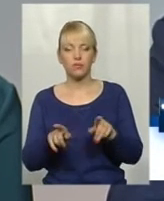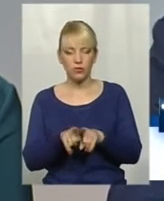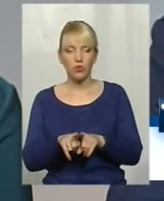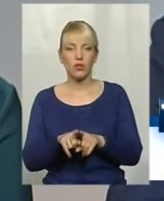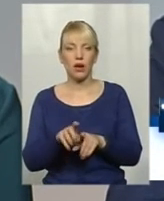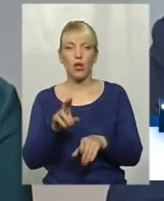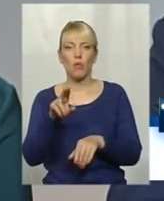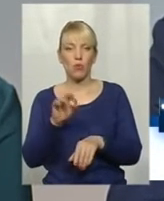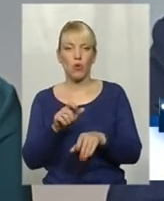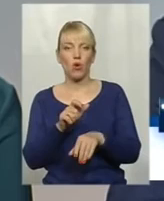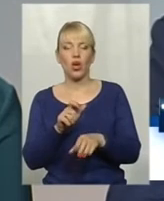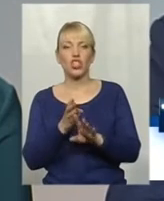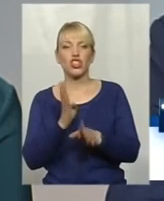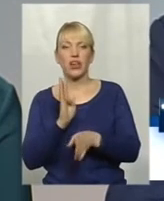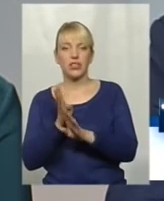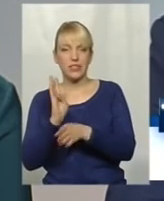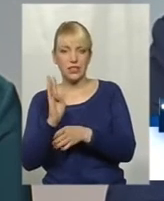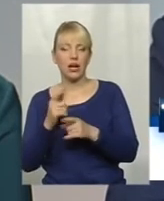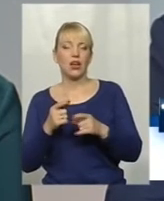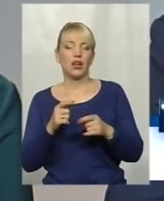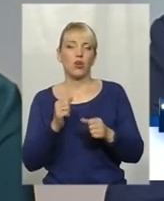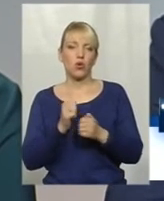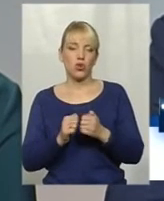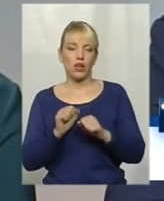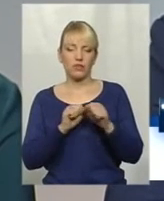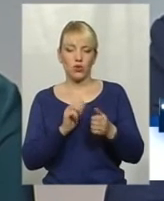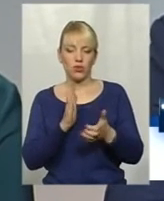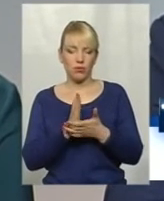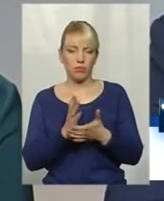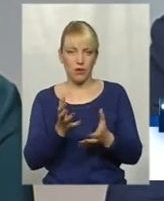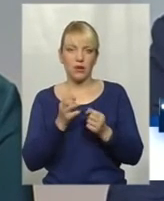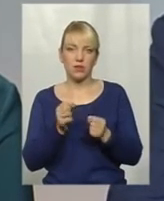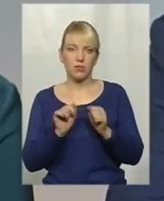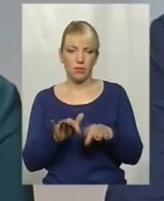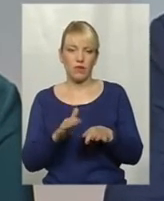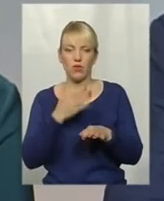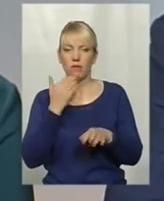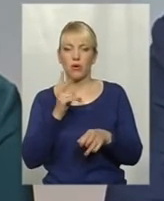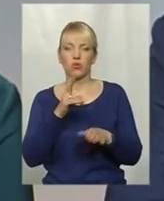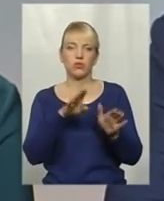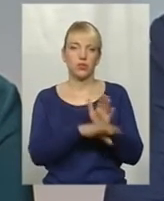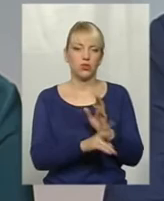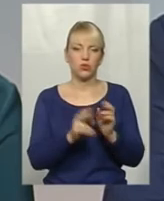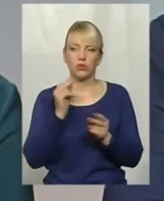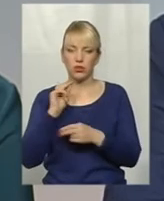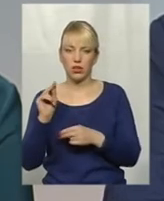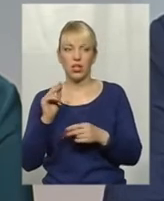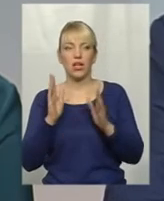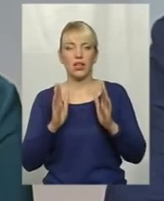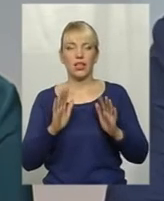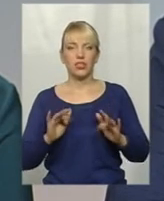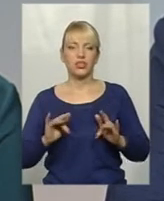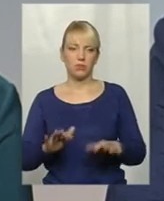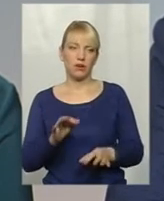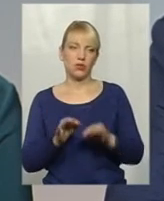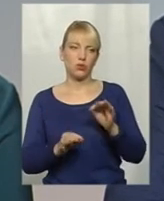почергово кожен адвокат береться за справу, немає якогось, хтось краще, хтось гірше, лише справи в суді